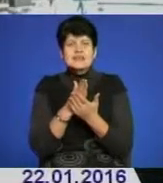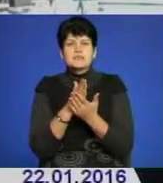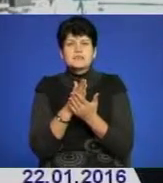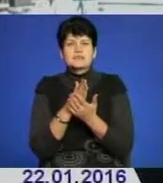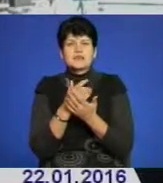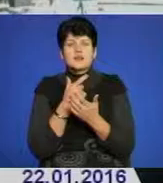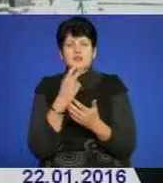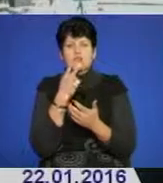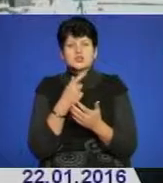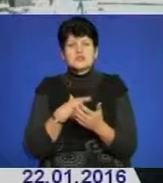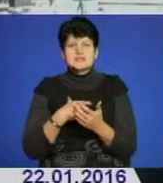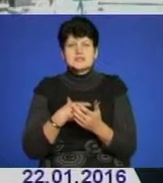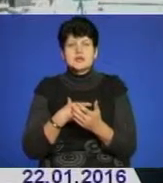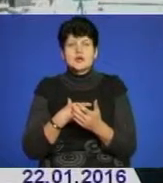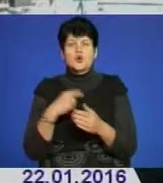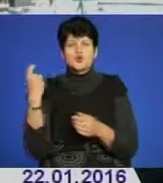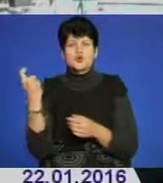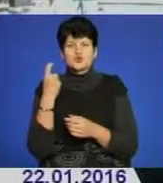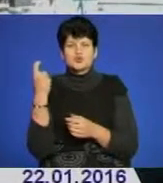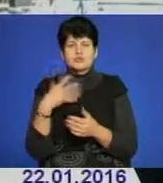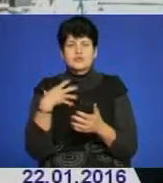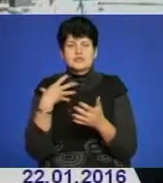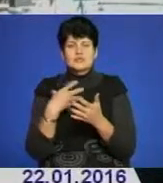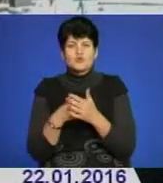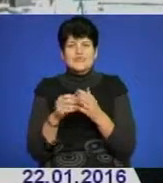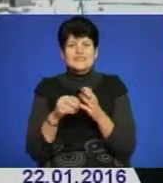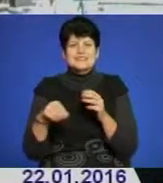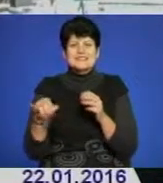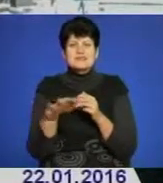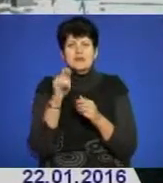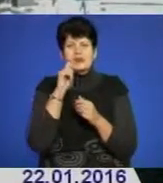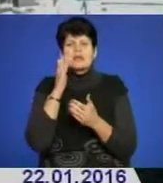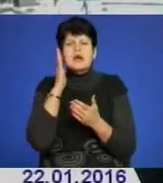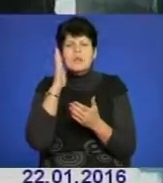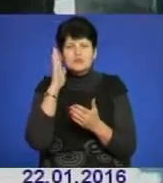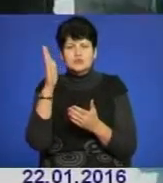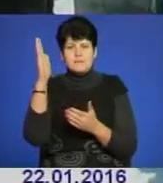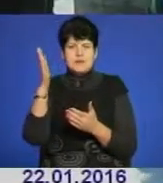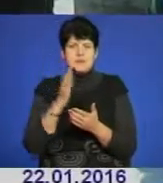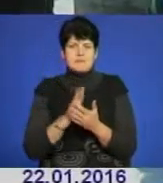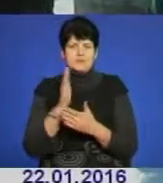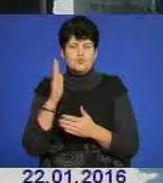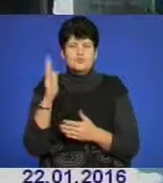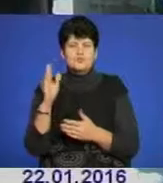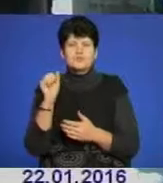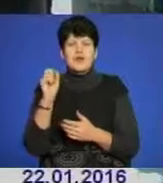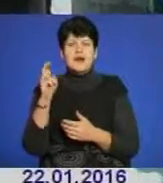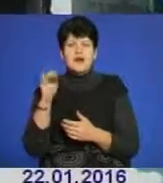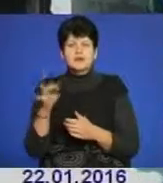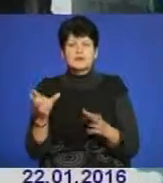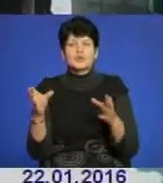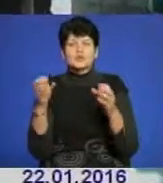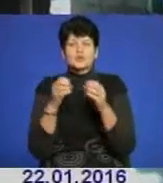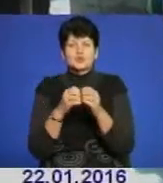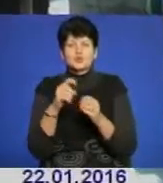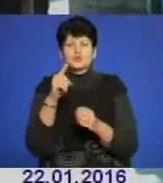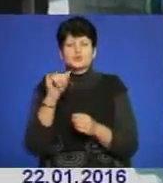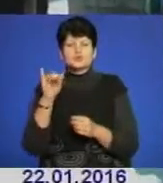господарями на своїй богом даній землі. І саме завдяки їм Україна буде мати майбутнє. акт про злуку Української Народної Республіки